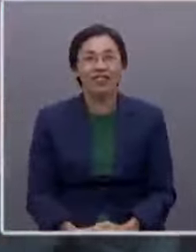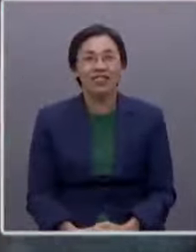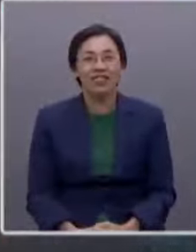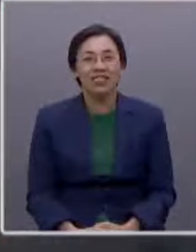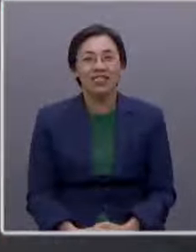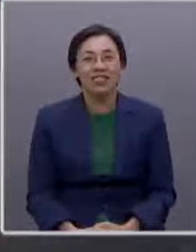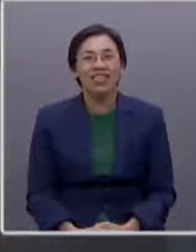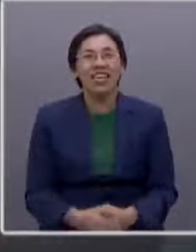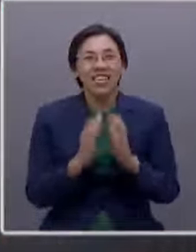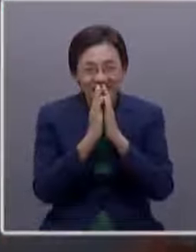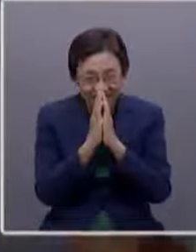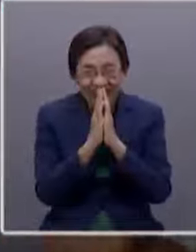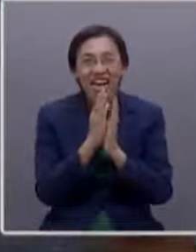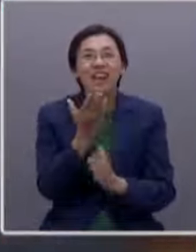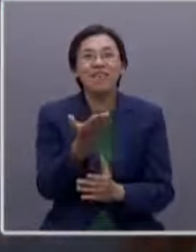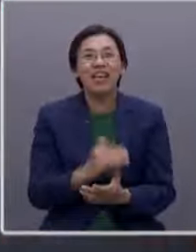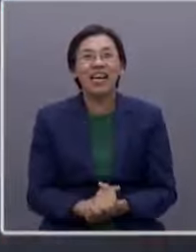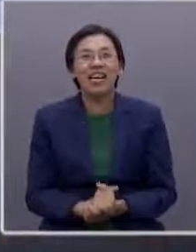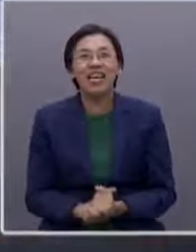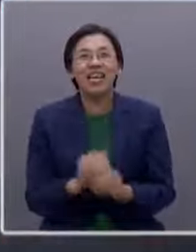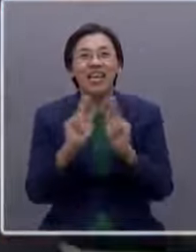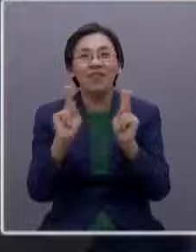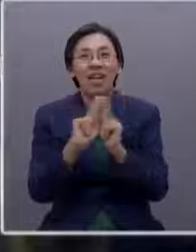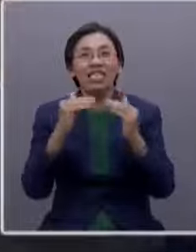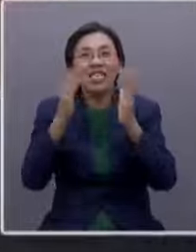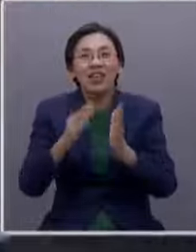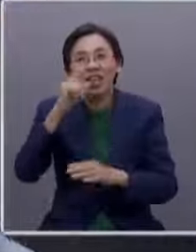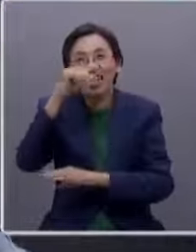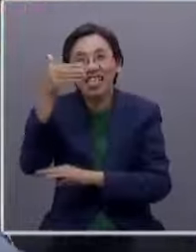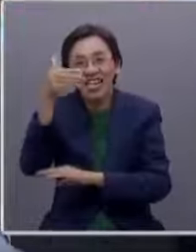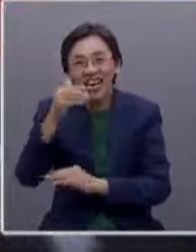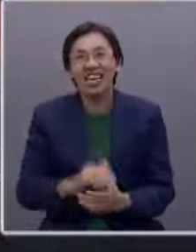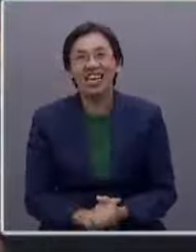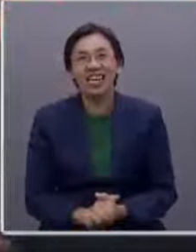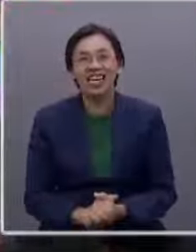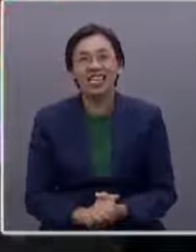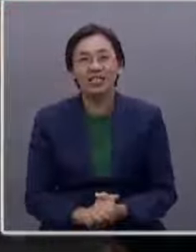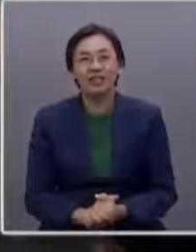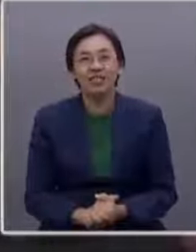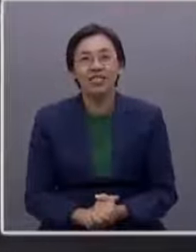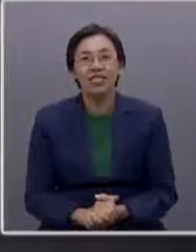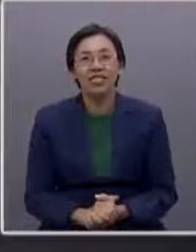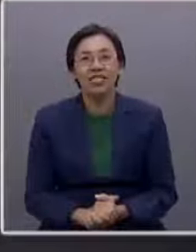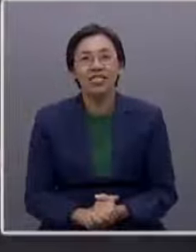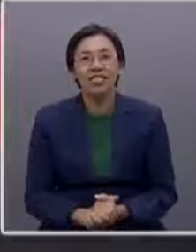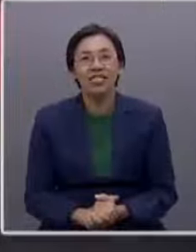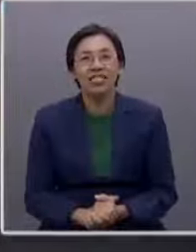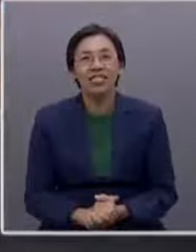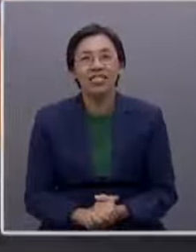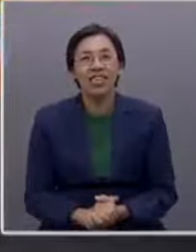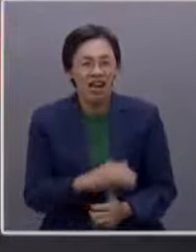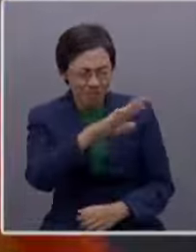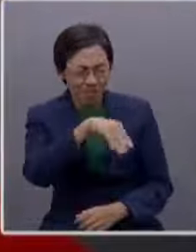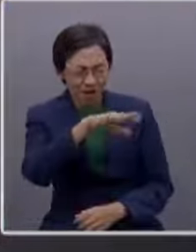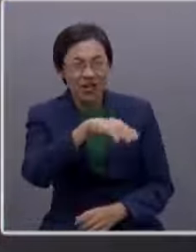สวัสดีครับอนี้ก็เป็นจากคณะกรรมการสิทธิมนุษยชนแห่งชาตินะครับเดี๋ยวนิดนึงครับพี่ต้อมพี่ต้อมเข้ามานิดนึงนะ